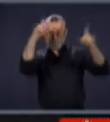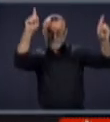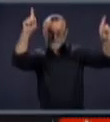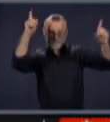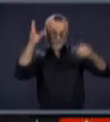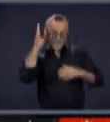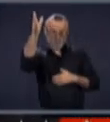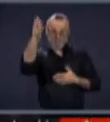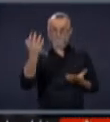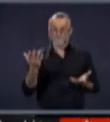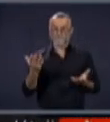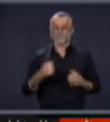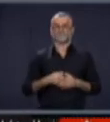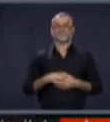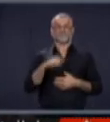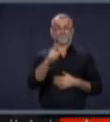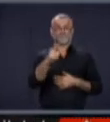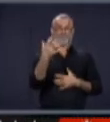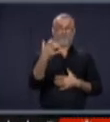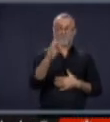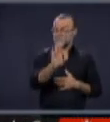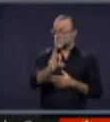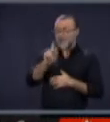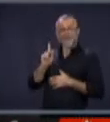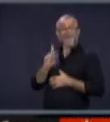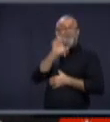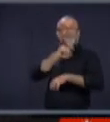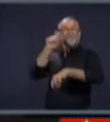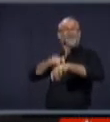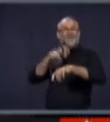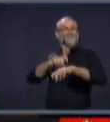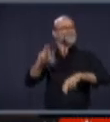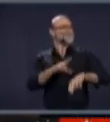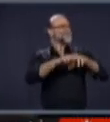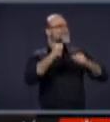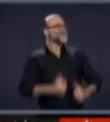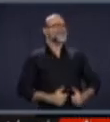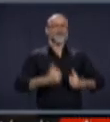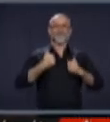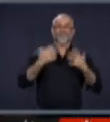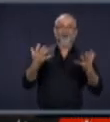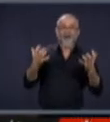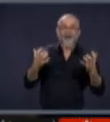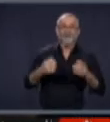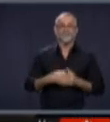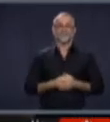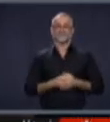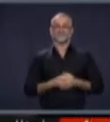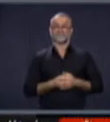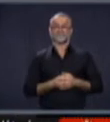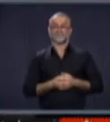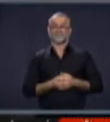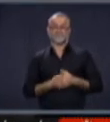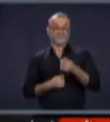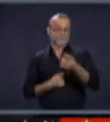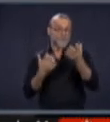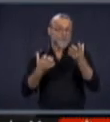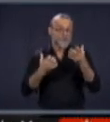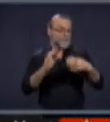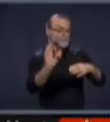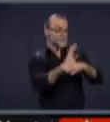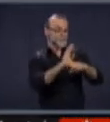nous voulons réussir, si nous voulons pouvoir revenir à une vie plus normale, si nous voulons